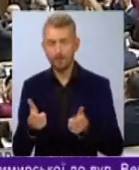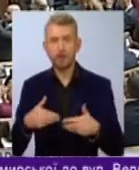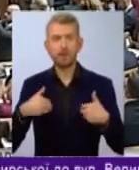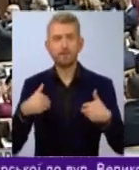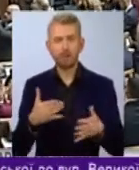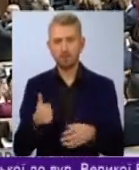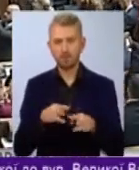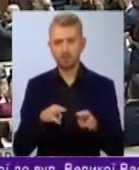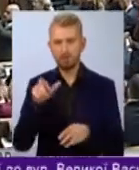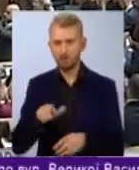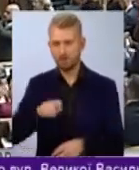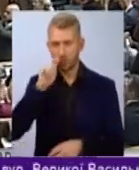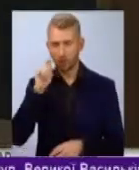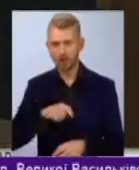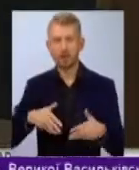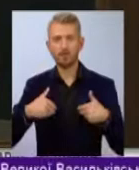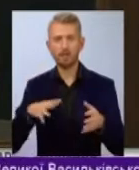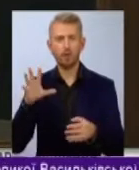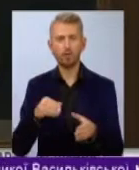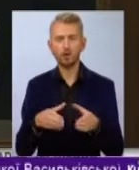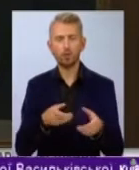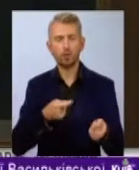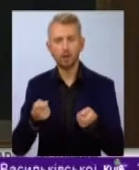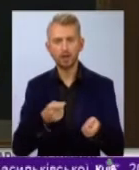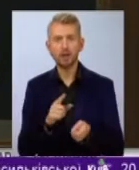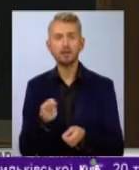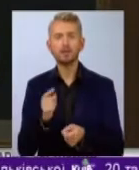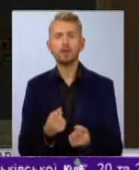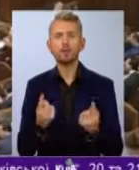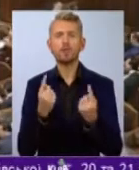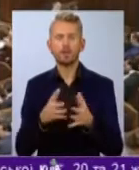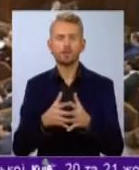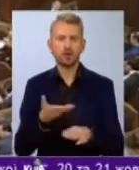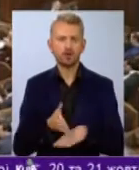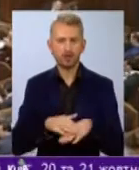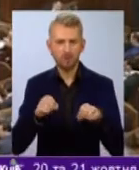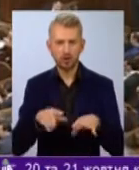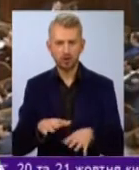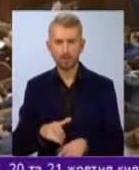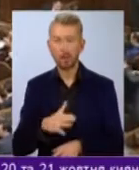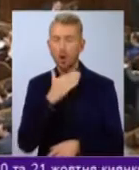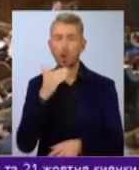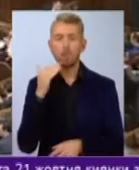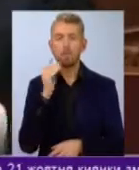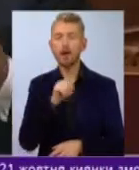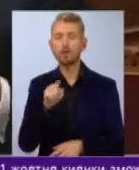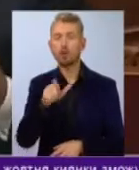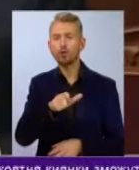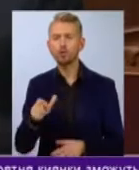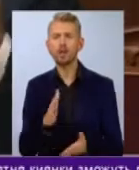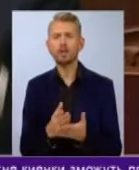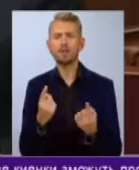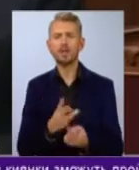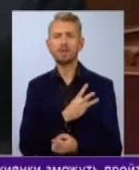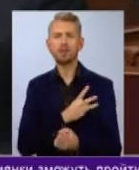вітаю прем'єр-міністра України, вітаю весь уряд з тим великим важким рішенням. У багатьох людей є велике